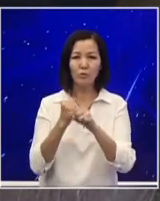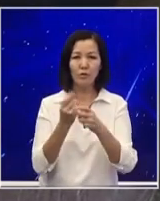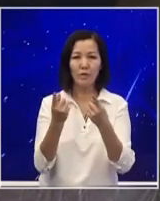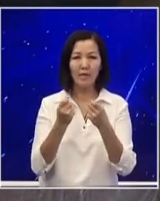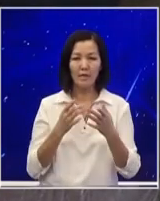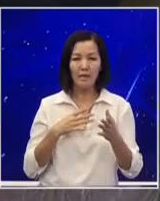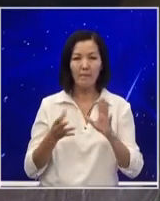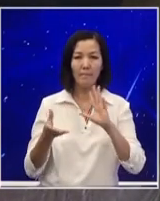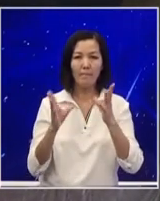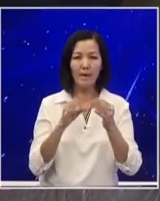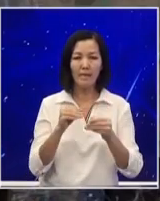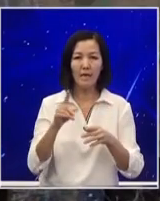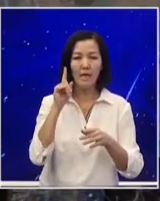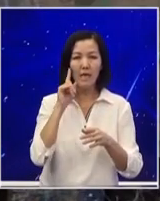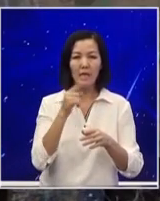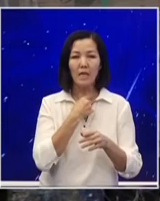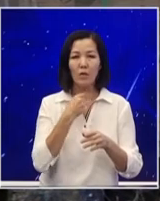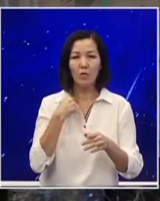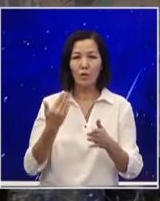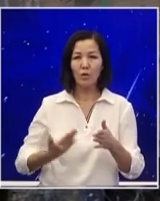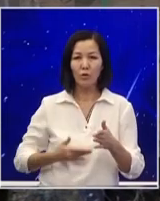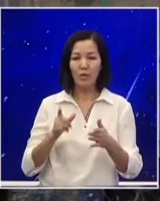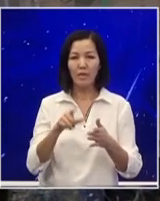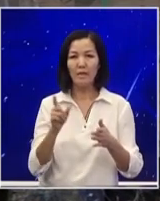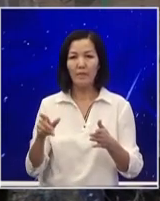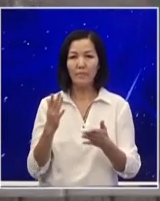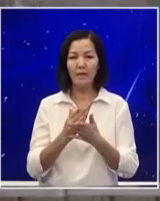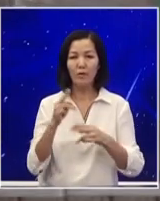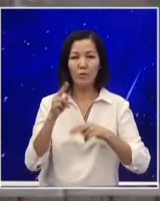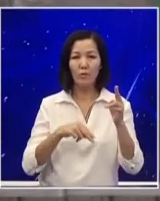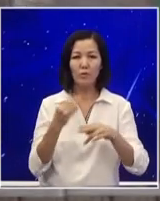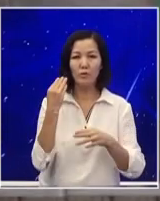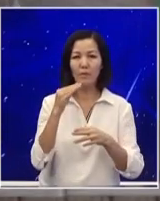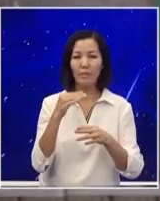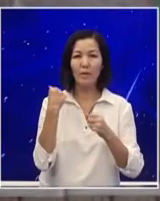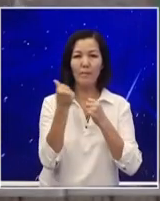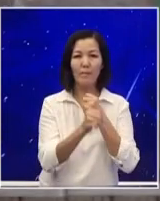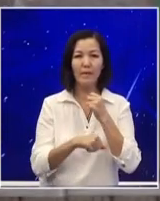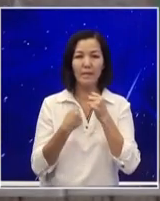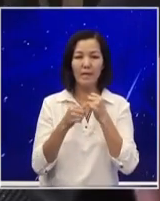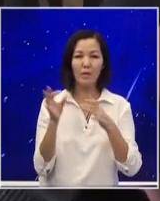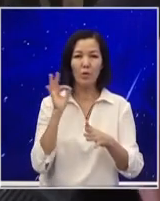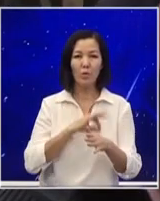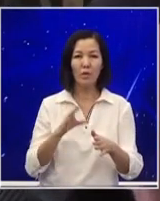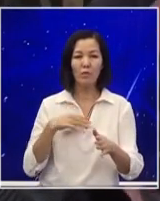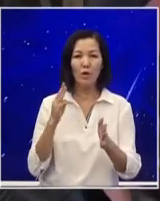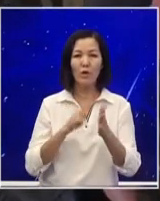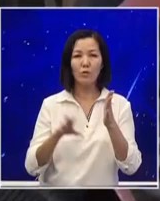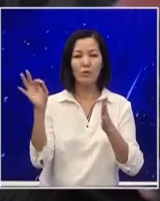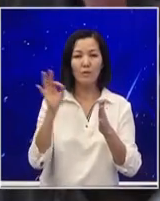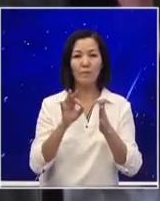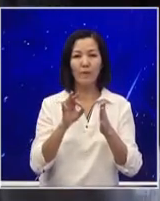жұмылдырылыпты. Барлығы талдықорған тұрғындары. Мердігердің айтуынша, құрылысқа сапалы өнімдер қолданылуда, оның